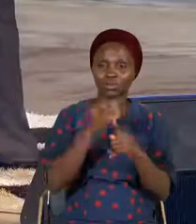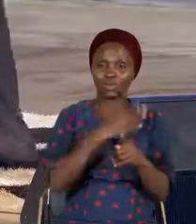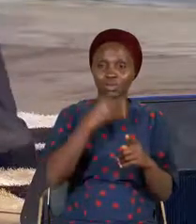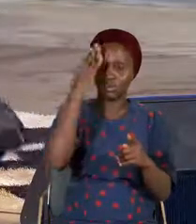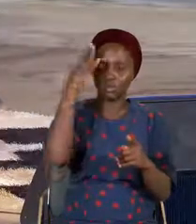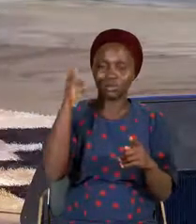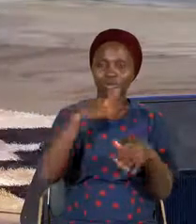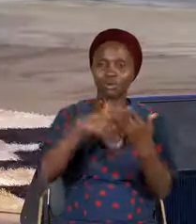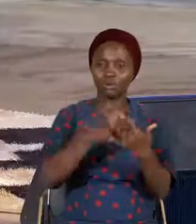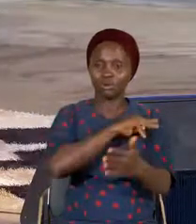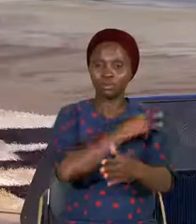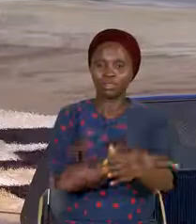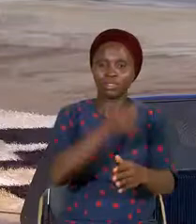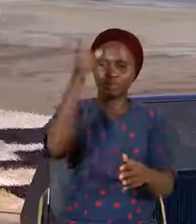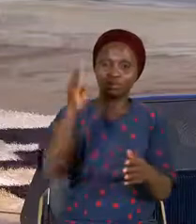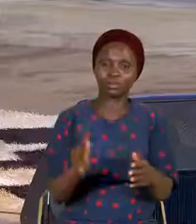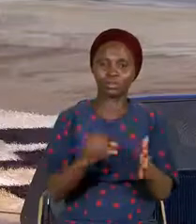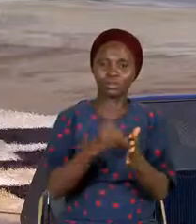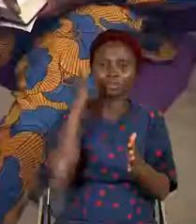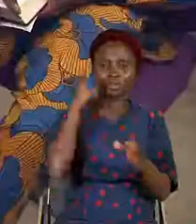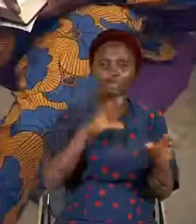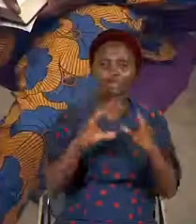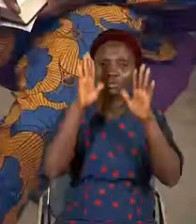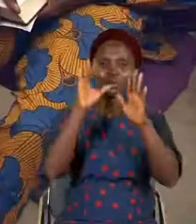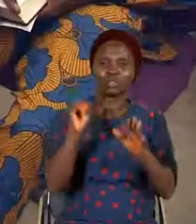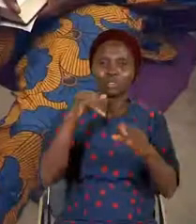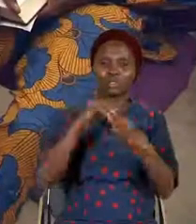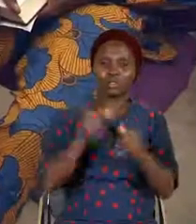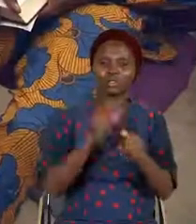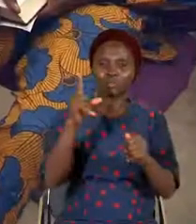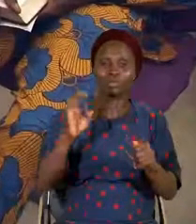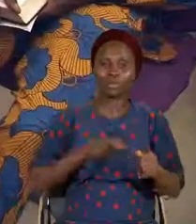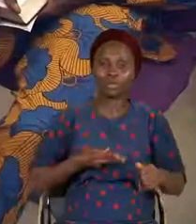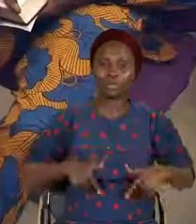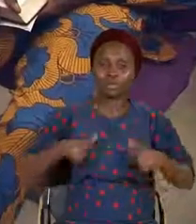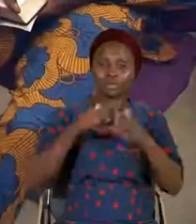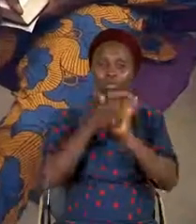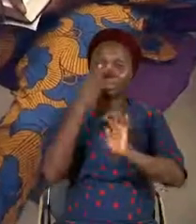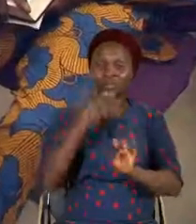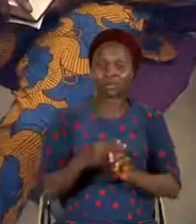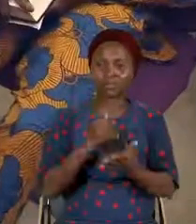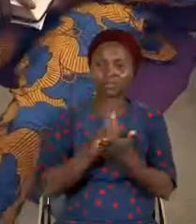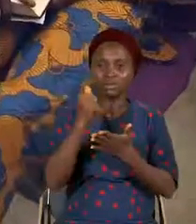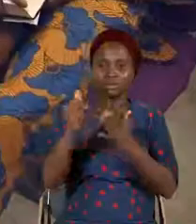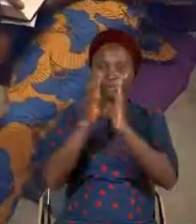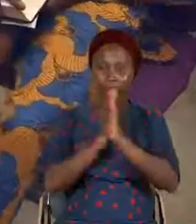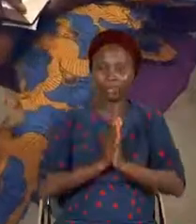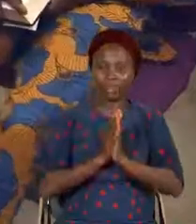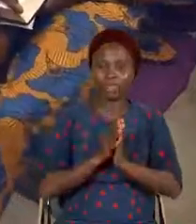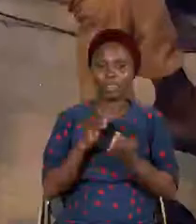du Dieu Tout-Puissant. Et cela accomplira des merveilles dans chacune de nos vies au nom de Jésus.